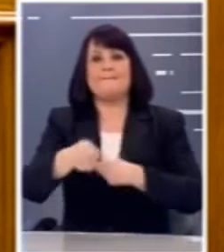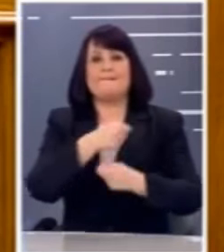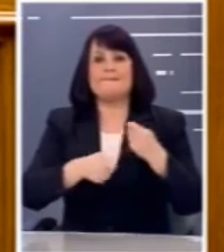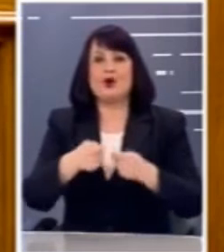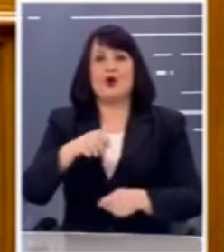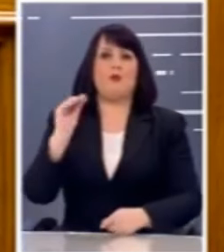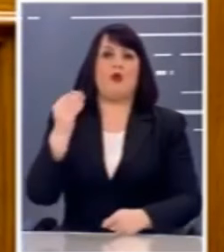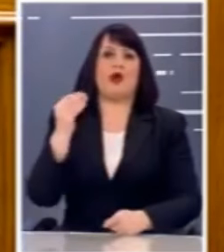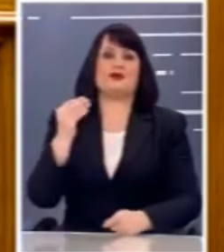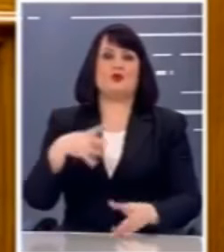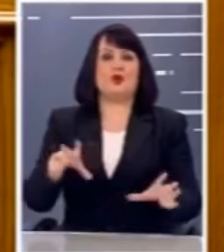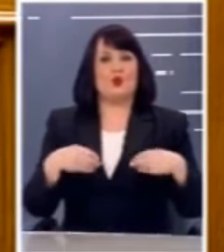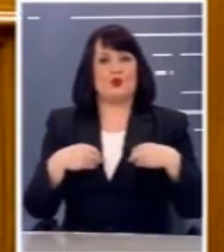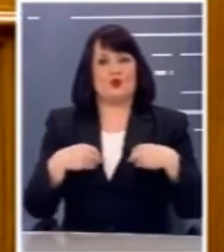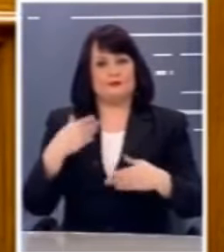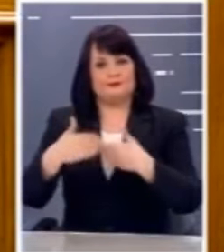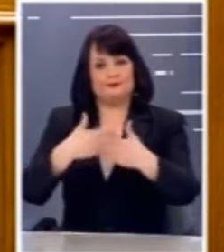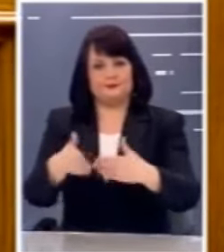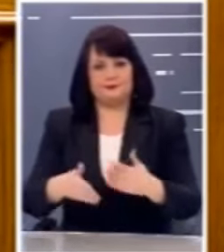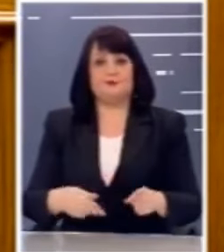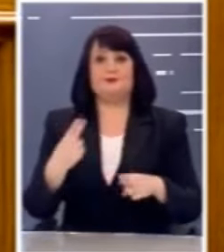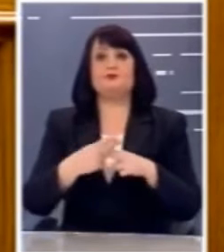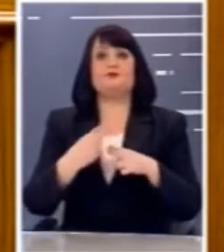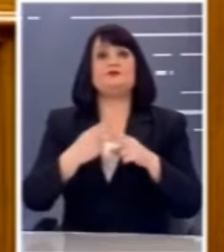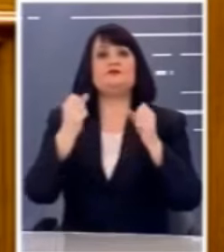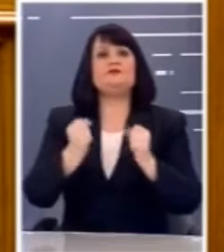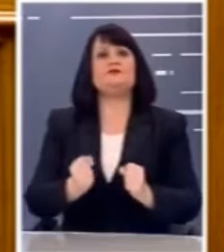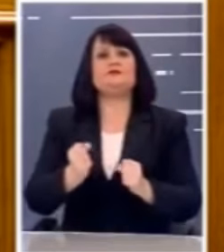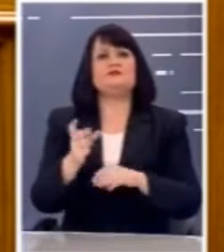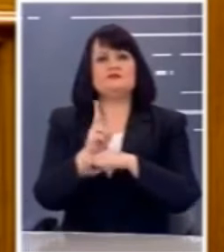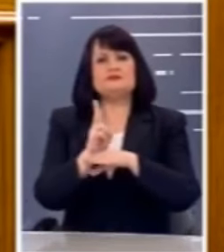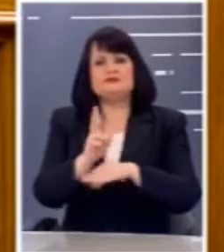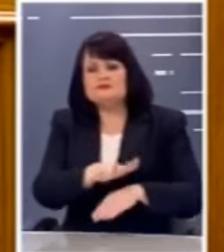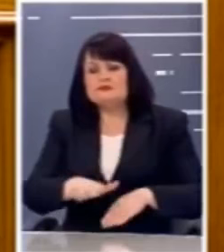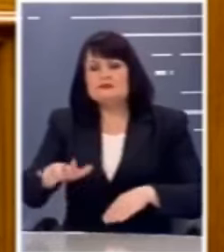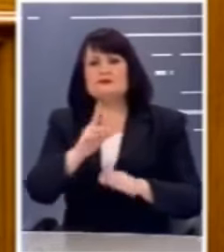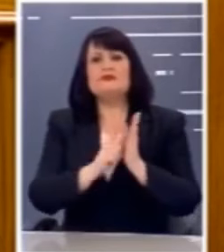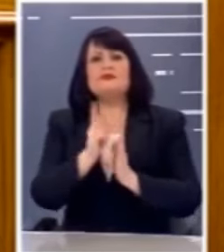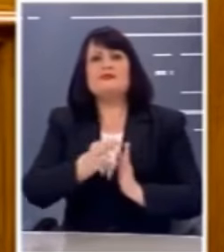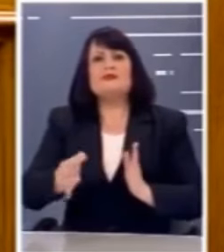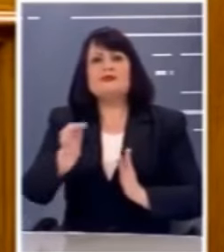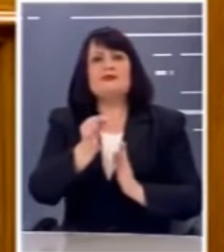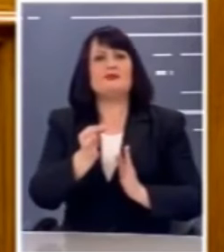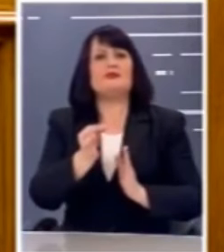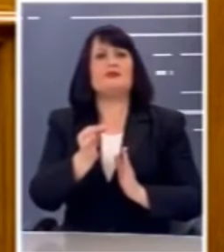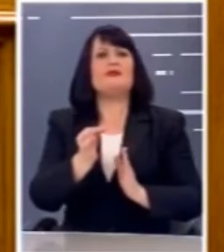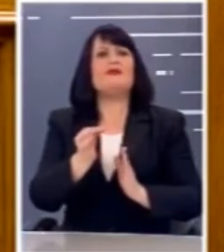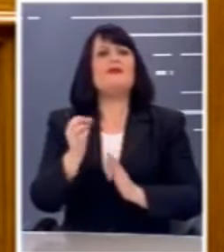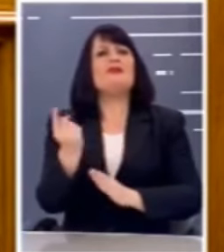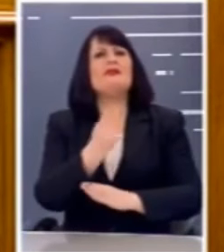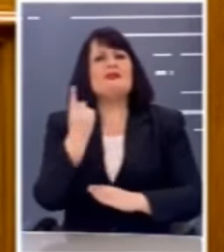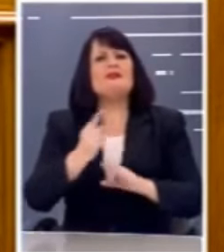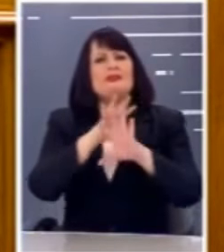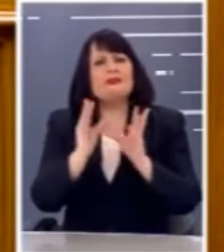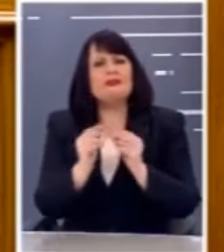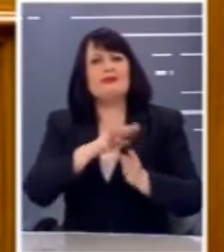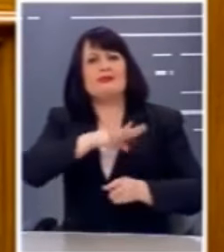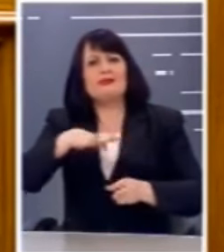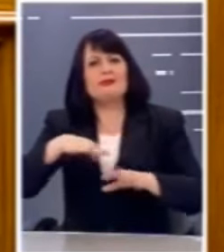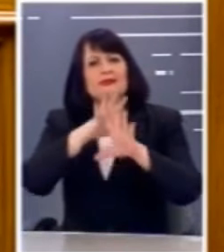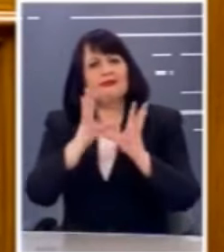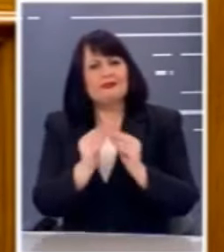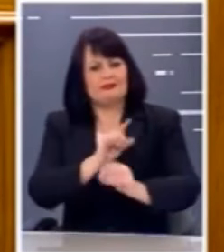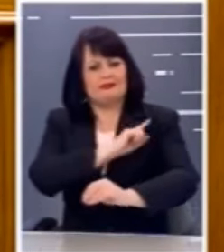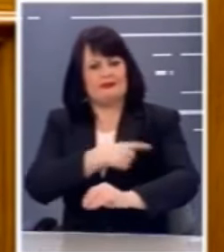πολιτισμό. Η γεωστρατηγική θέση της Δωδεκανήσου, ο φυσικός πλούτος, η ναυτική